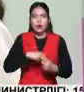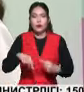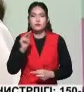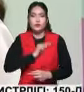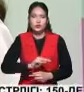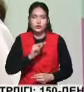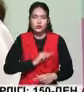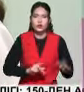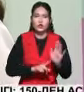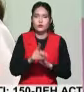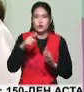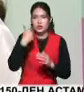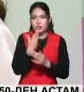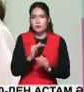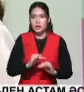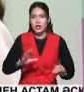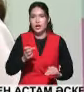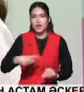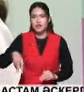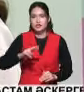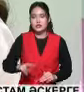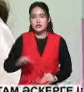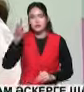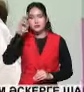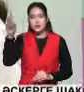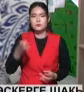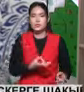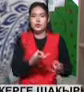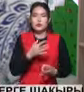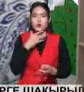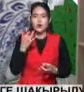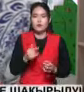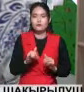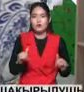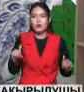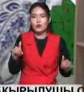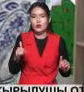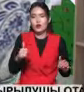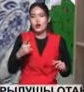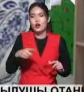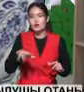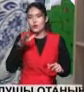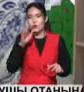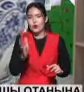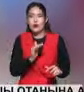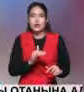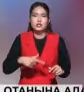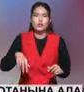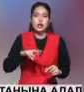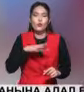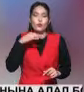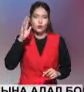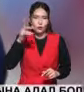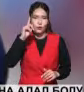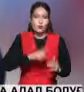қосып жатса, жеке балабақша иелеріне мемлекет тарапынан көп көмек көрсетіліп жатыр. Алдағы уақытта мемлекеттік балабақшаларда көбейеді дейді жауаптылар.